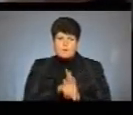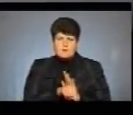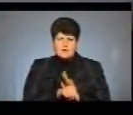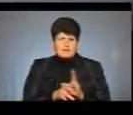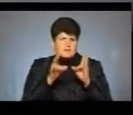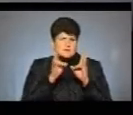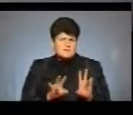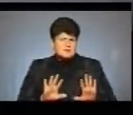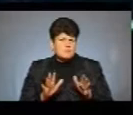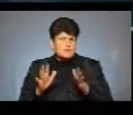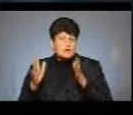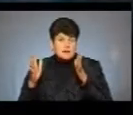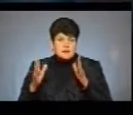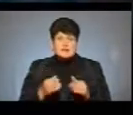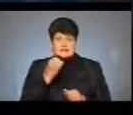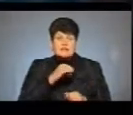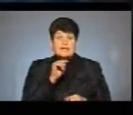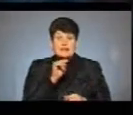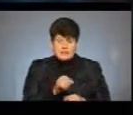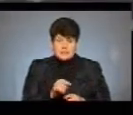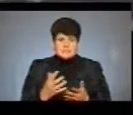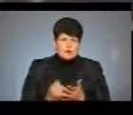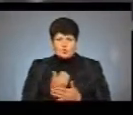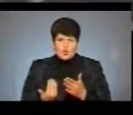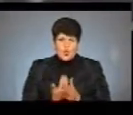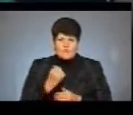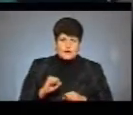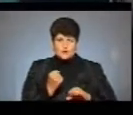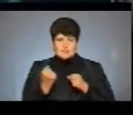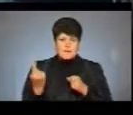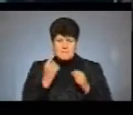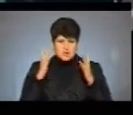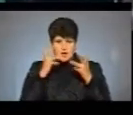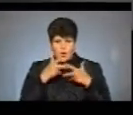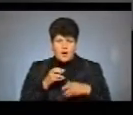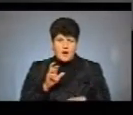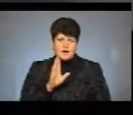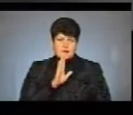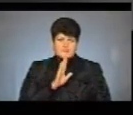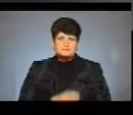небезпечних подій, завдяки яким він знаходить нових друзів та перше кохання.